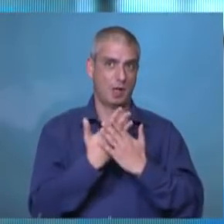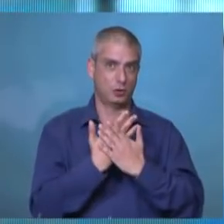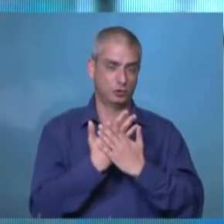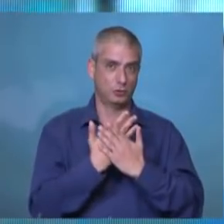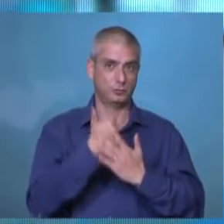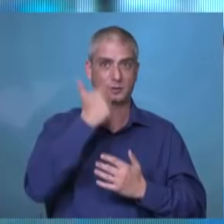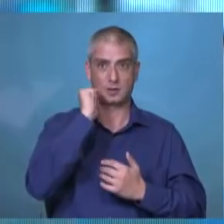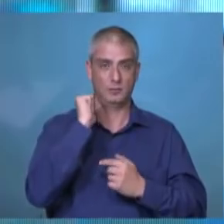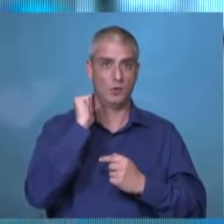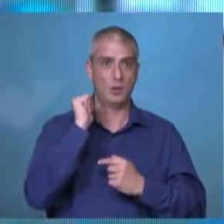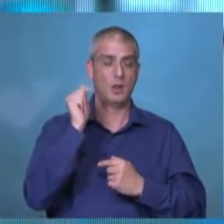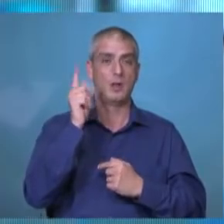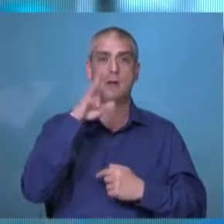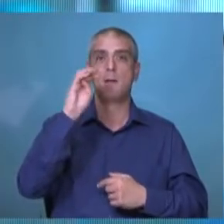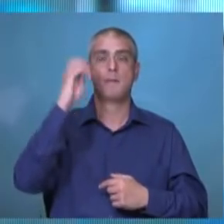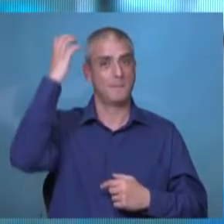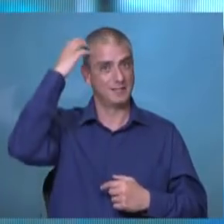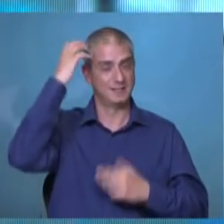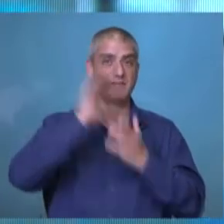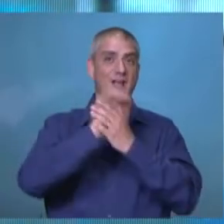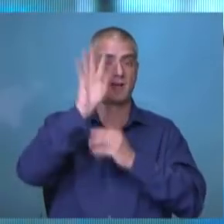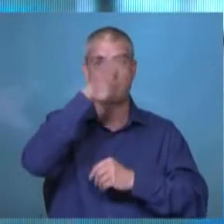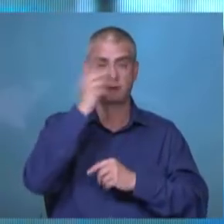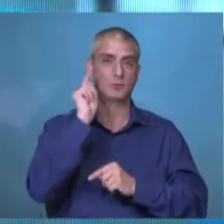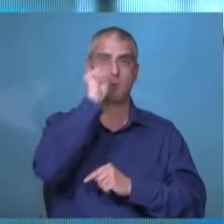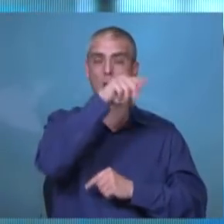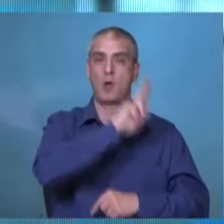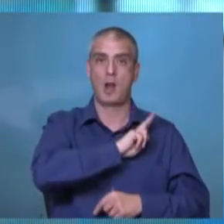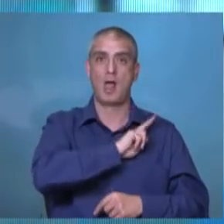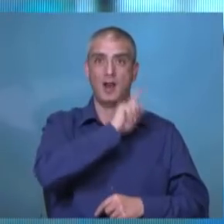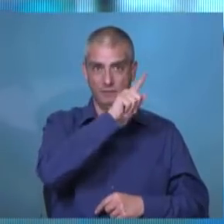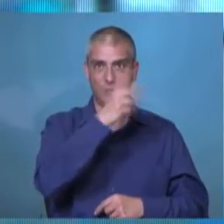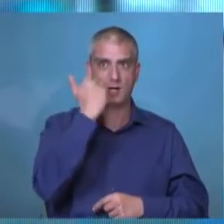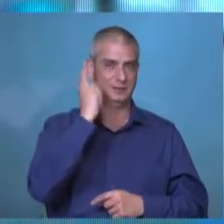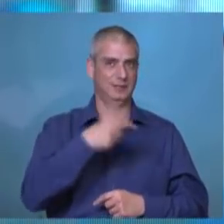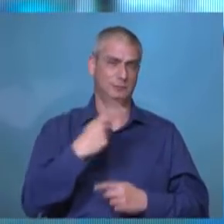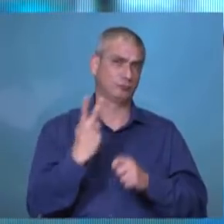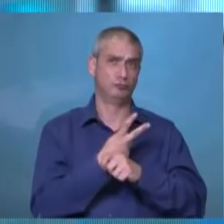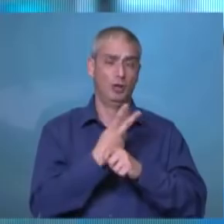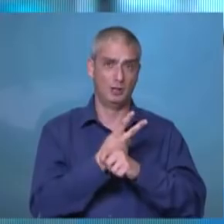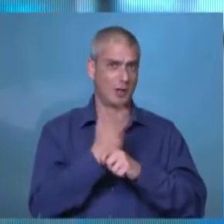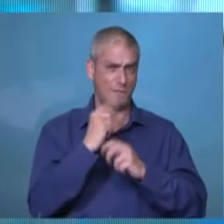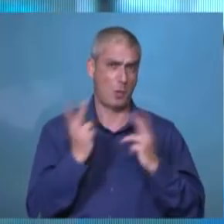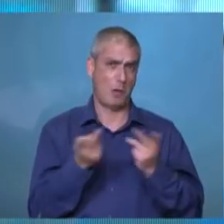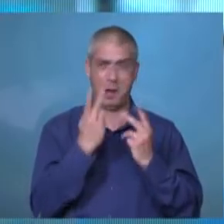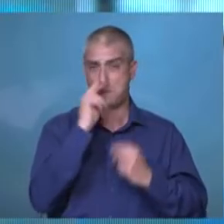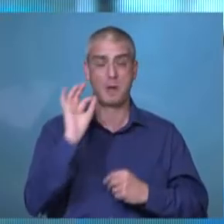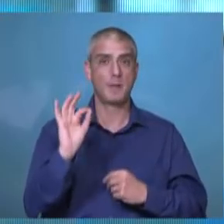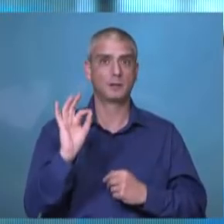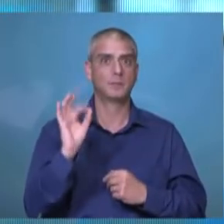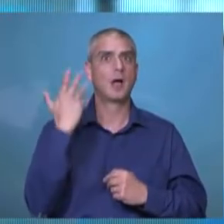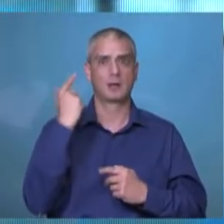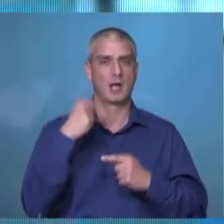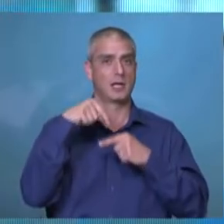אמש הגיעו מסי וחבריו בברצלונה למשחק בליברפול, אנגליה, שהיה אמור להיות שגרתי, אפילו קל מבחינתם. היה להם